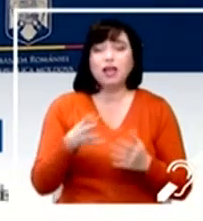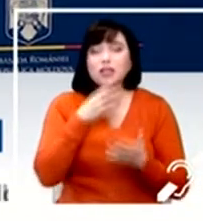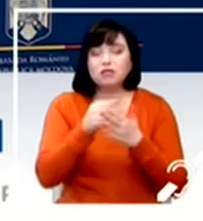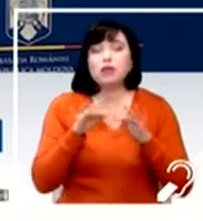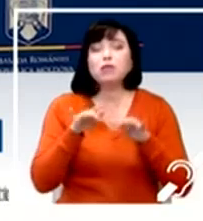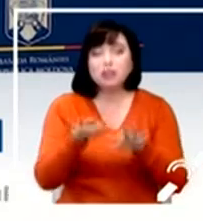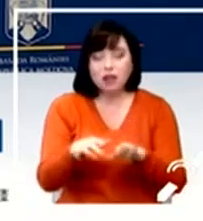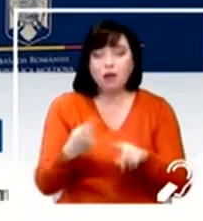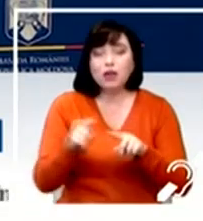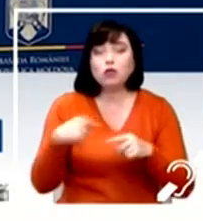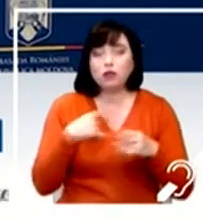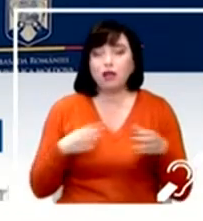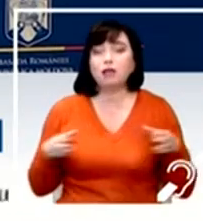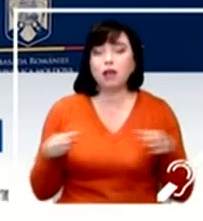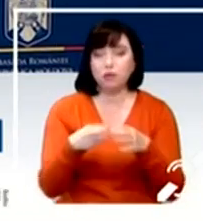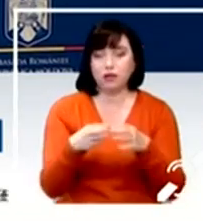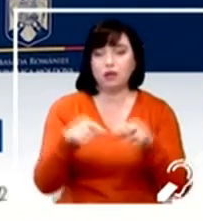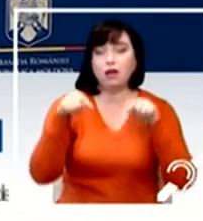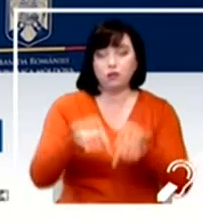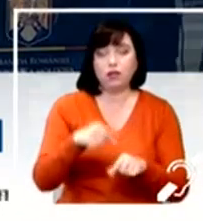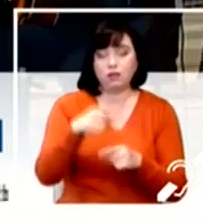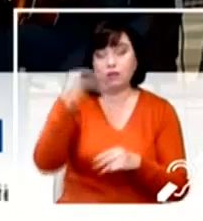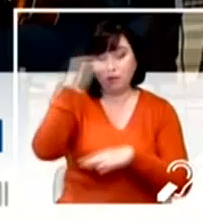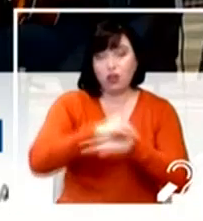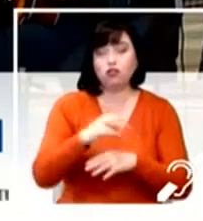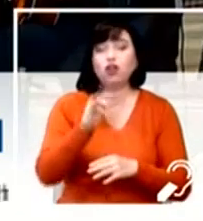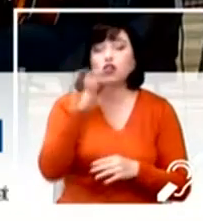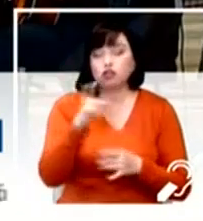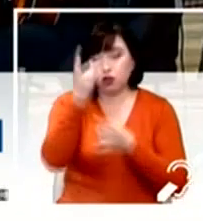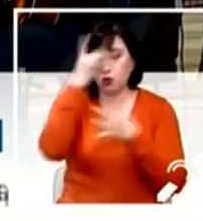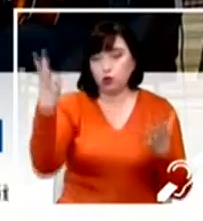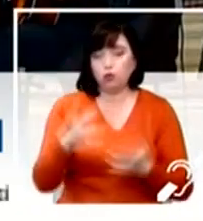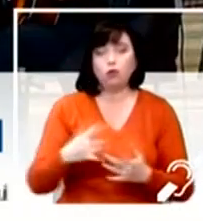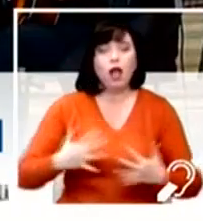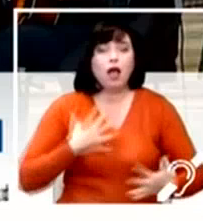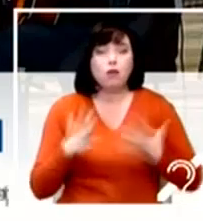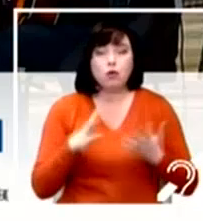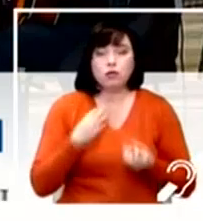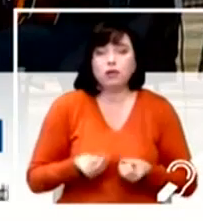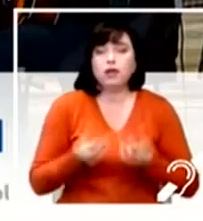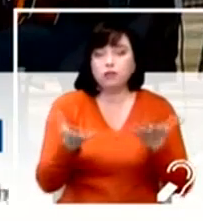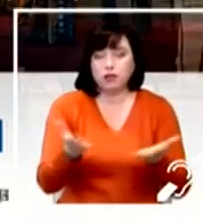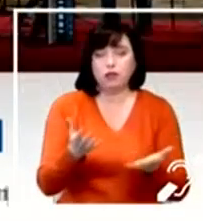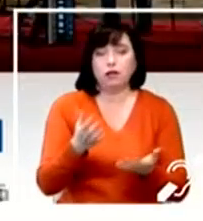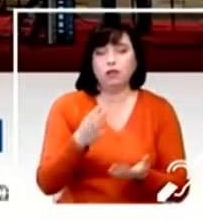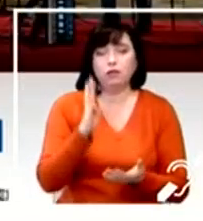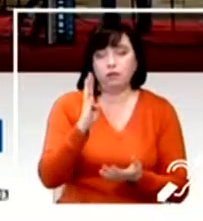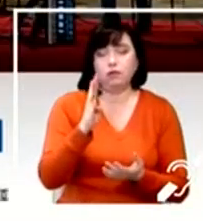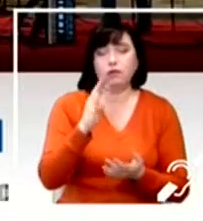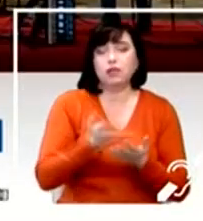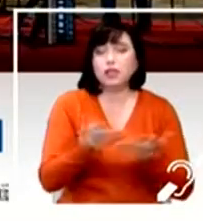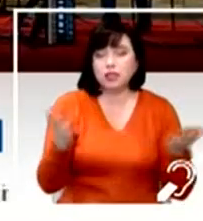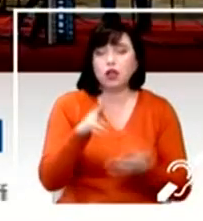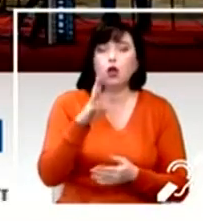care ne unesc, în această seară prin cultură. Emoțiile au fost aduse pe scenă de artiștii Ciprian Rogojan